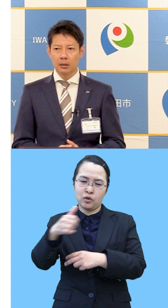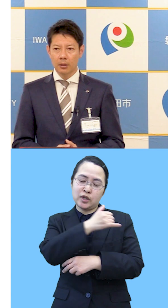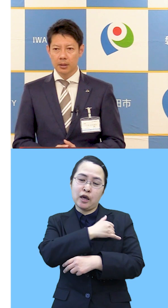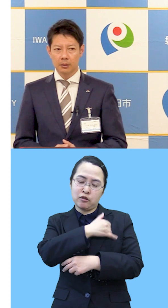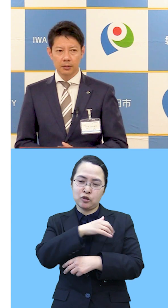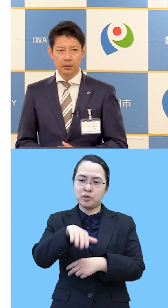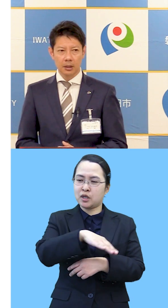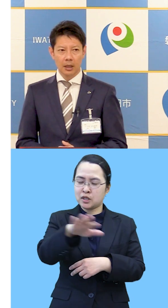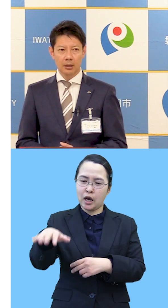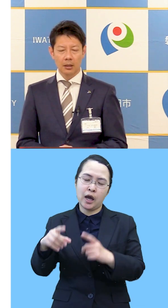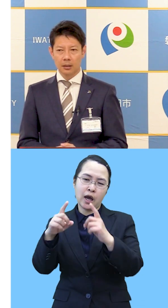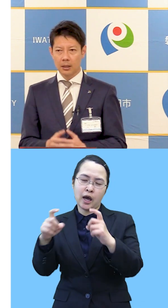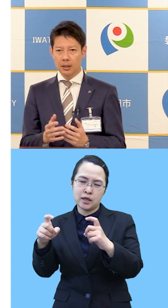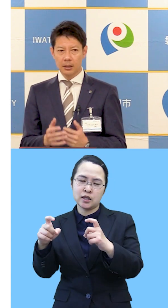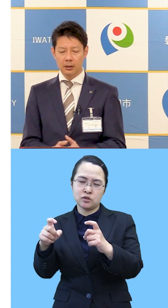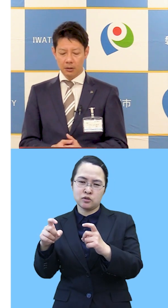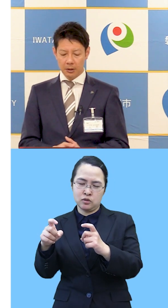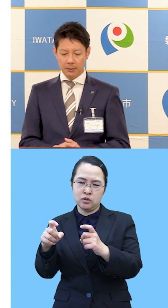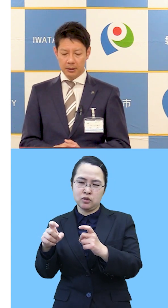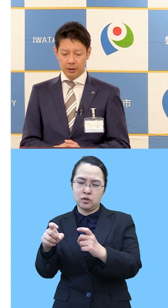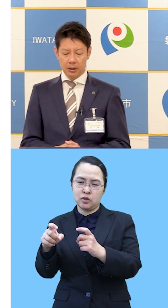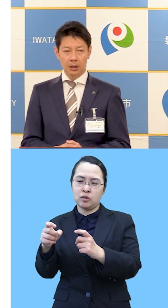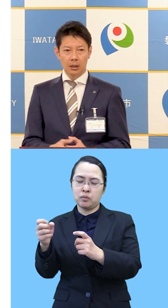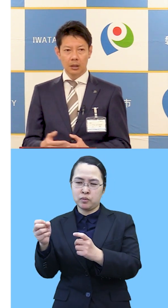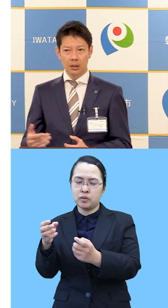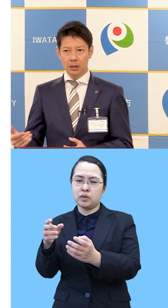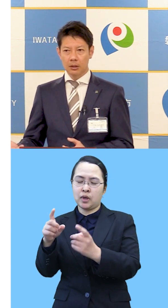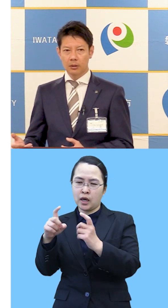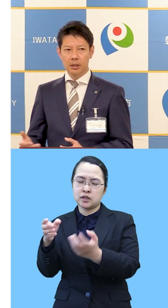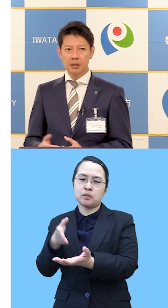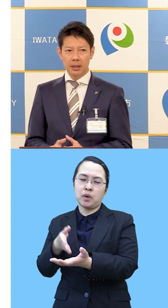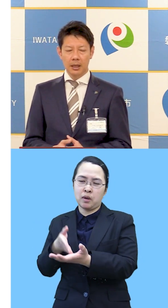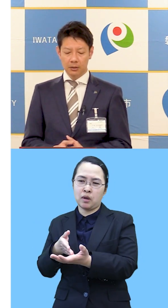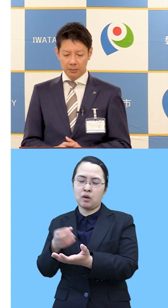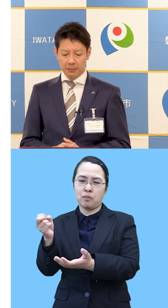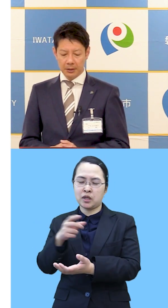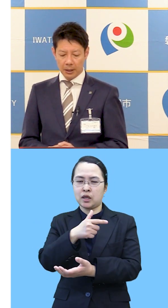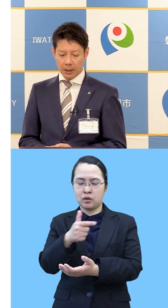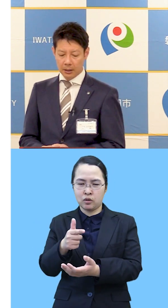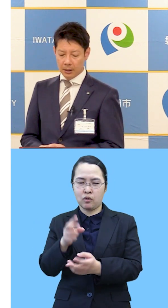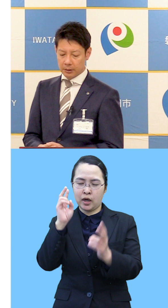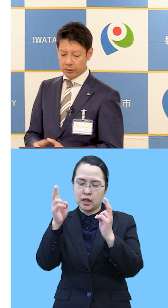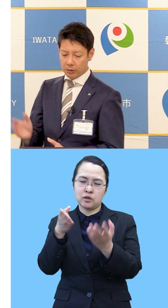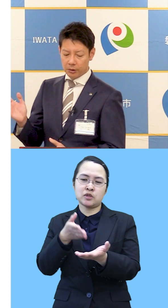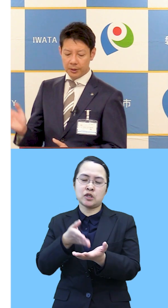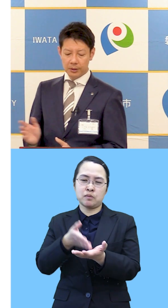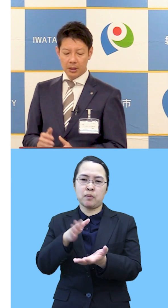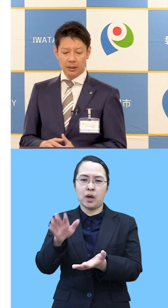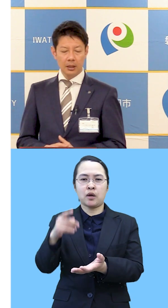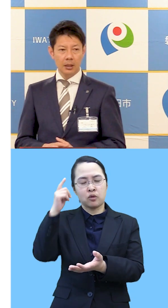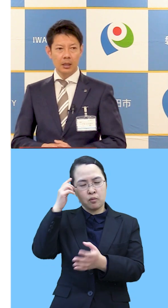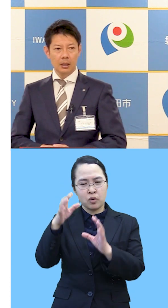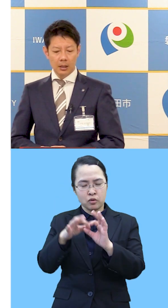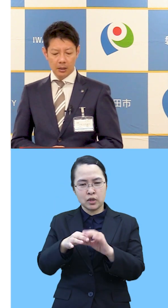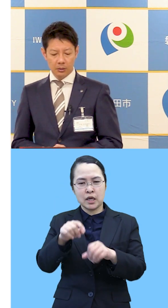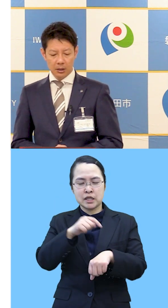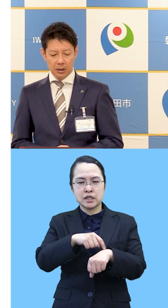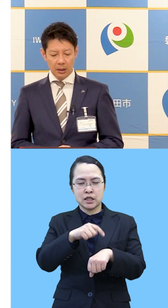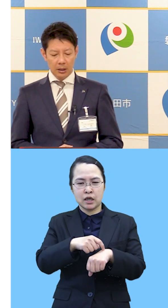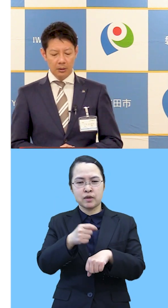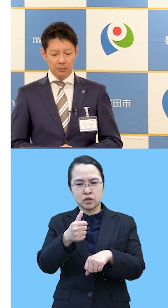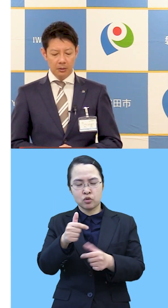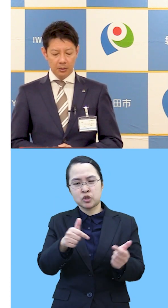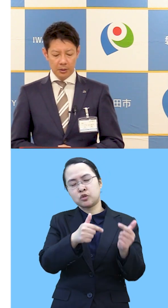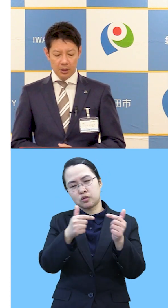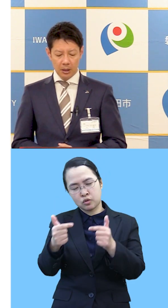たちがご挨拶をする機会というのは必ずあると思いますし、いろいろ説明があると思いますから、少し遅めの時間帯で、初日